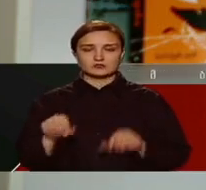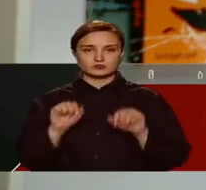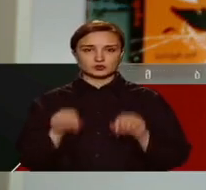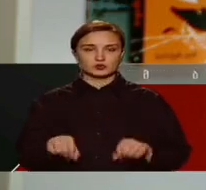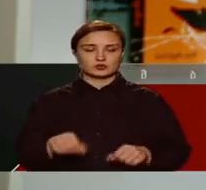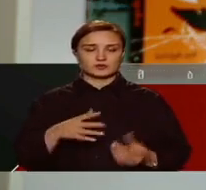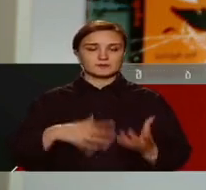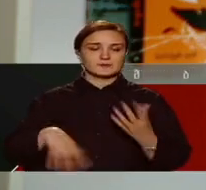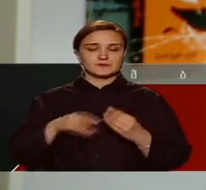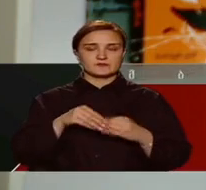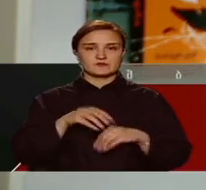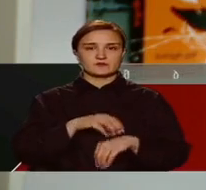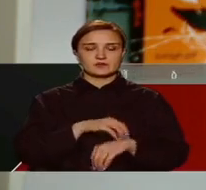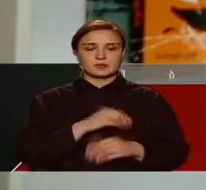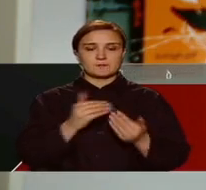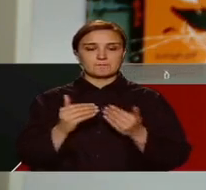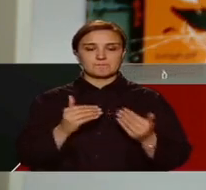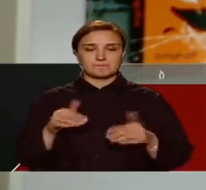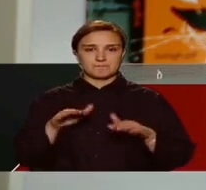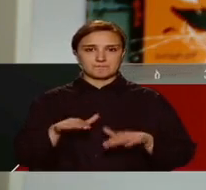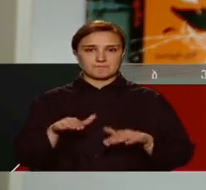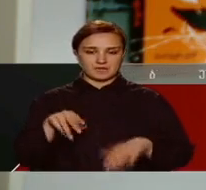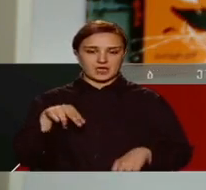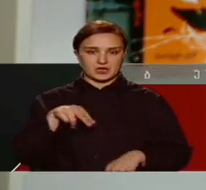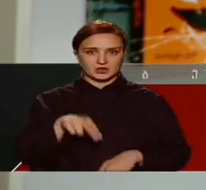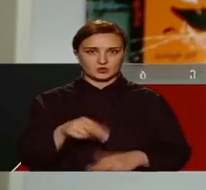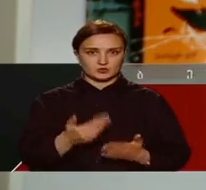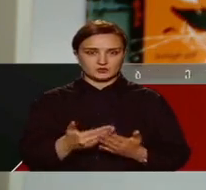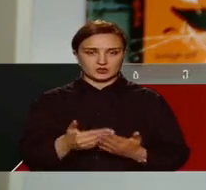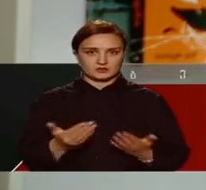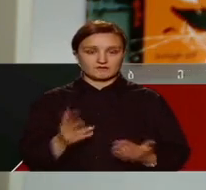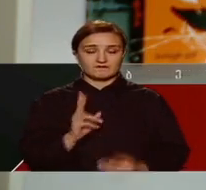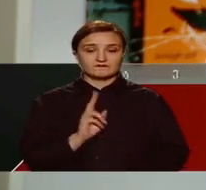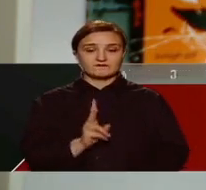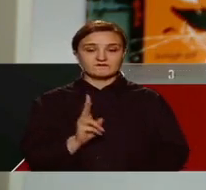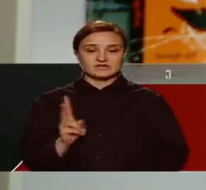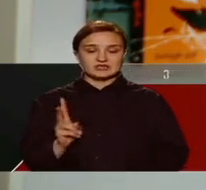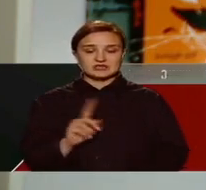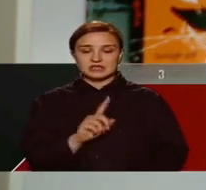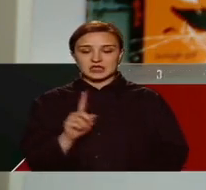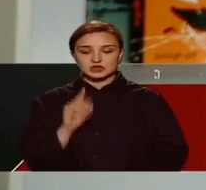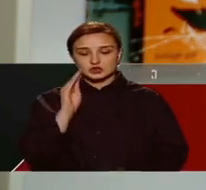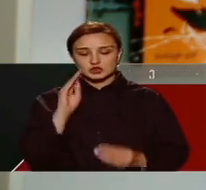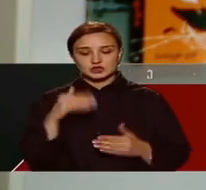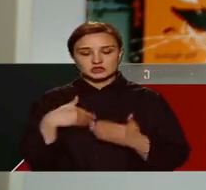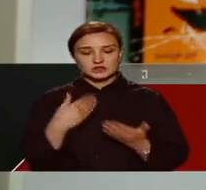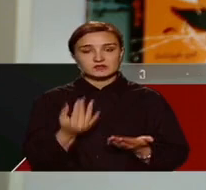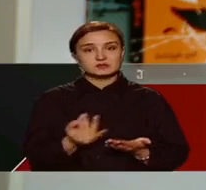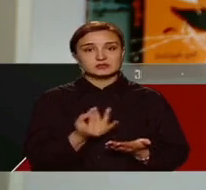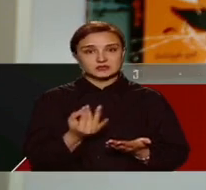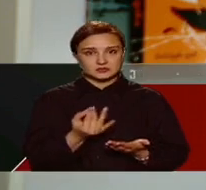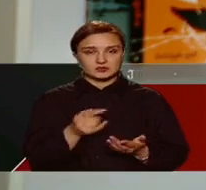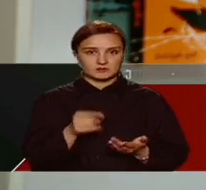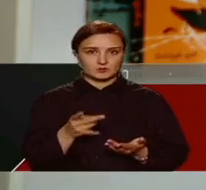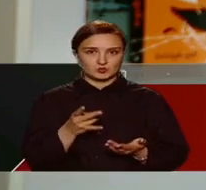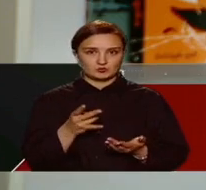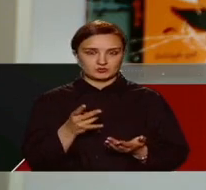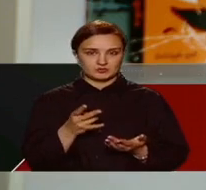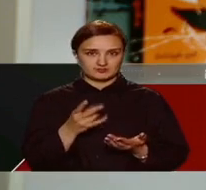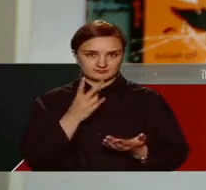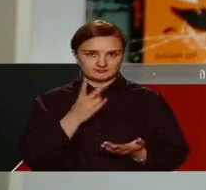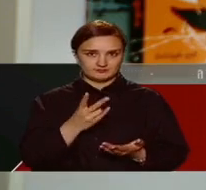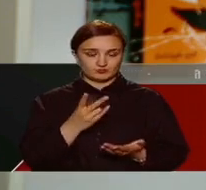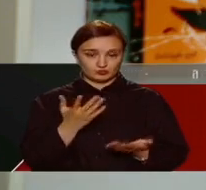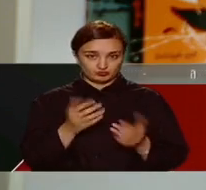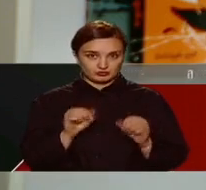ყველა პარტიის დახლებთან გაიაროს, ესე რომ ვთქვა. Და ვინც რაღაცა შესთავაზებს საინტერესოს, იმითი მოიხიბლოს.